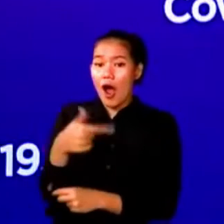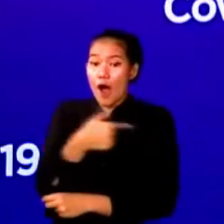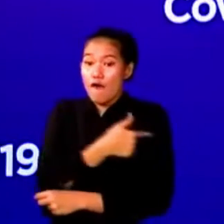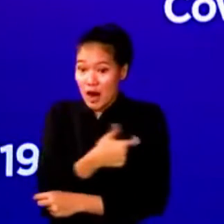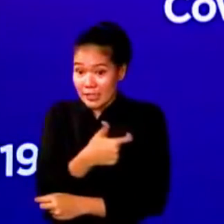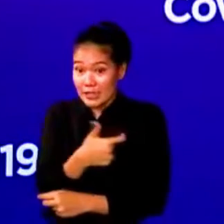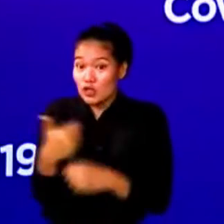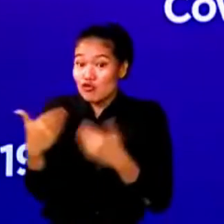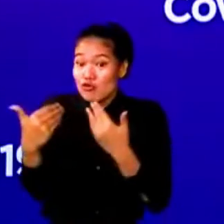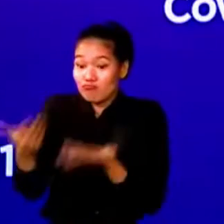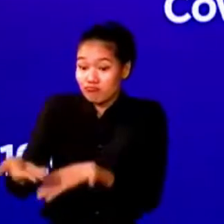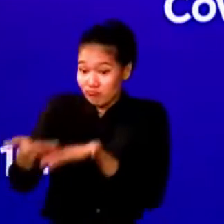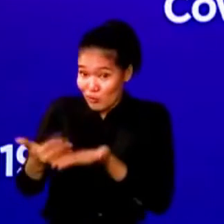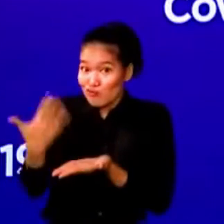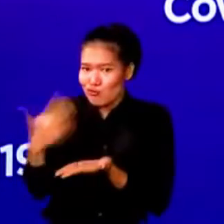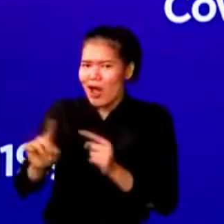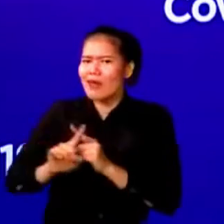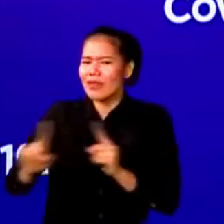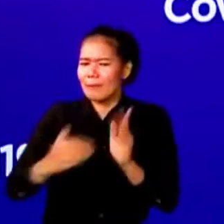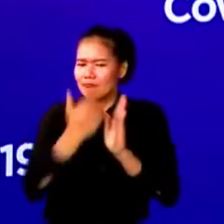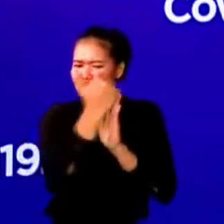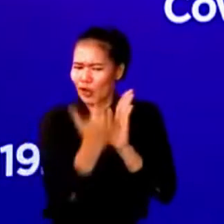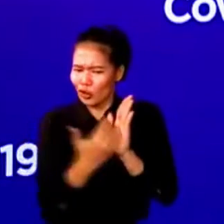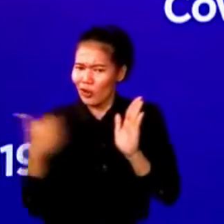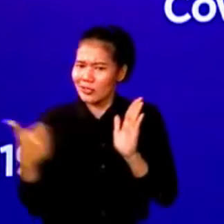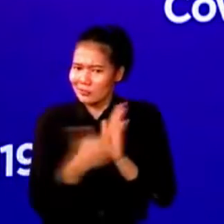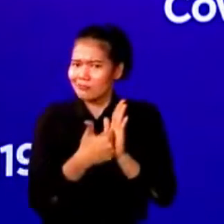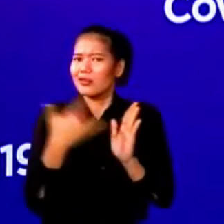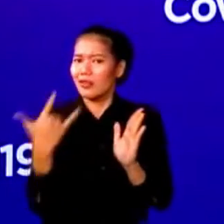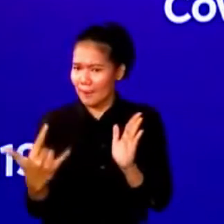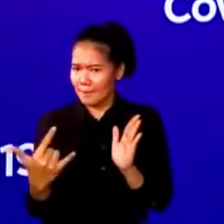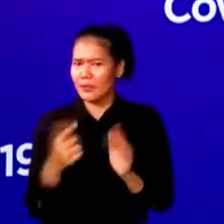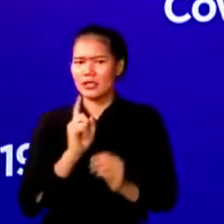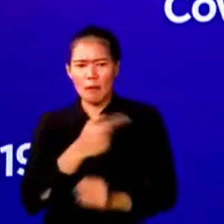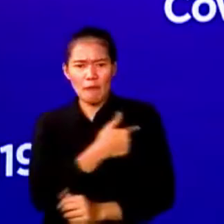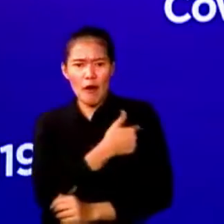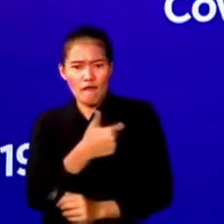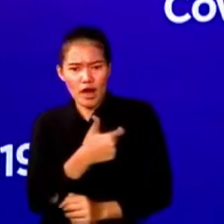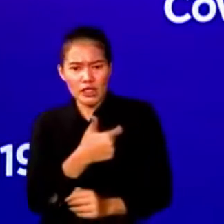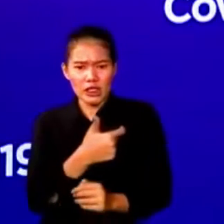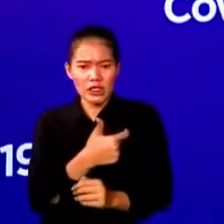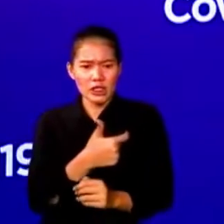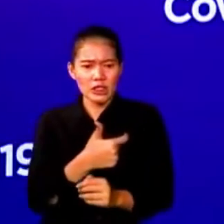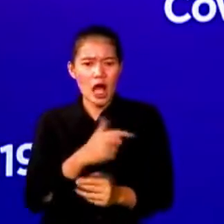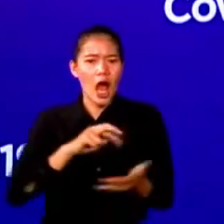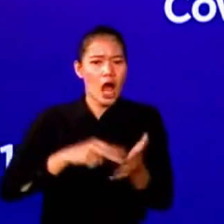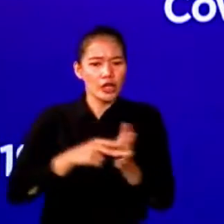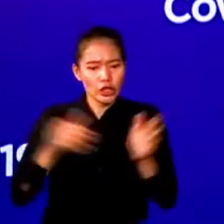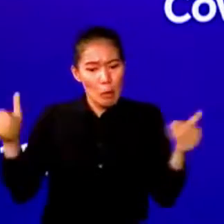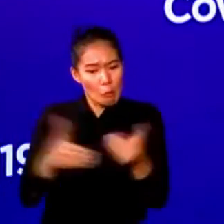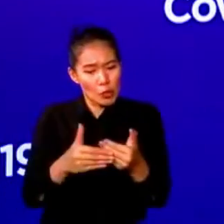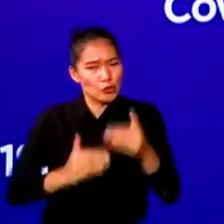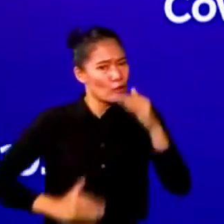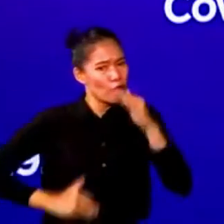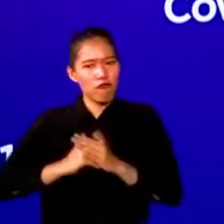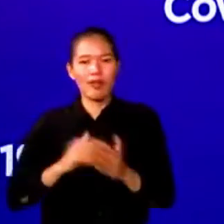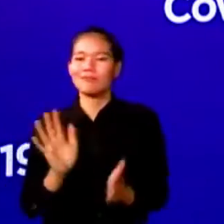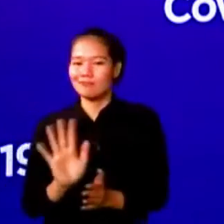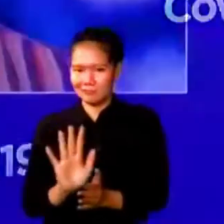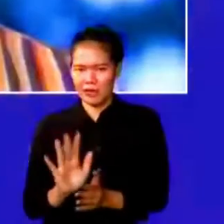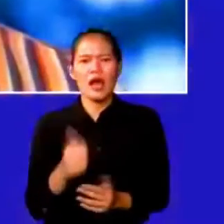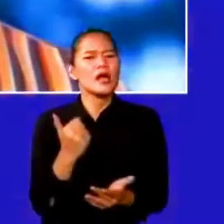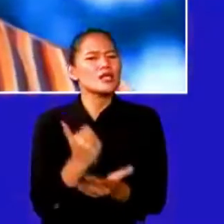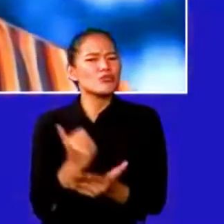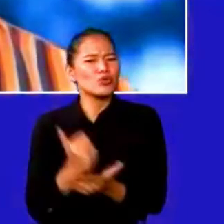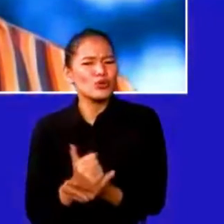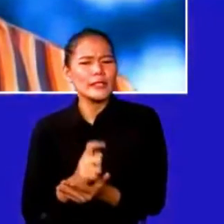walaupun vaksin sudah di depan mata tak harus tetap menerapkan protokol kesehatan ya kenapa sih tidak menjamin 100% tapi sebetulnya apa cara yang